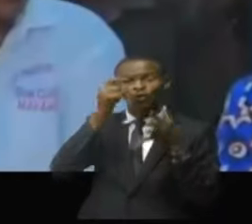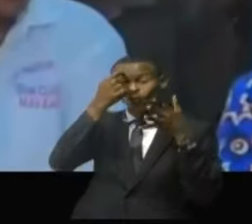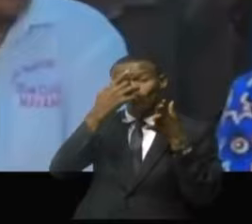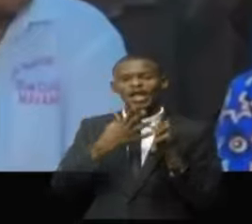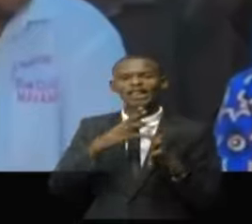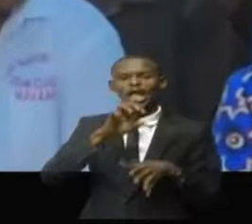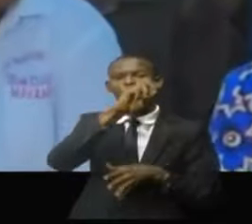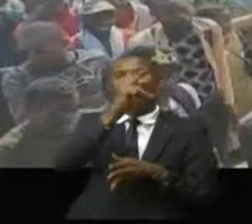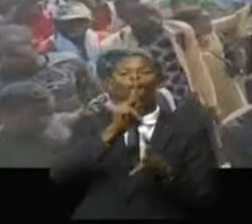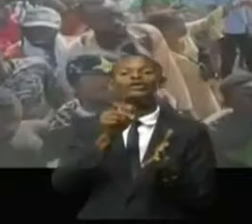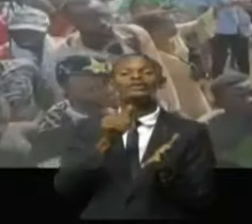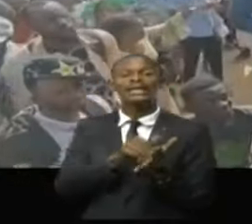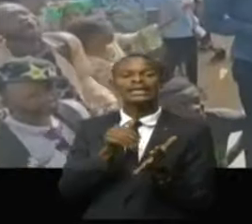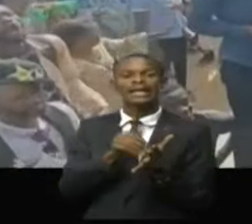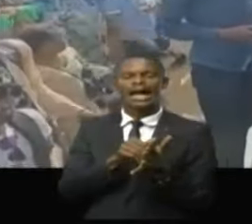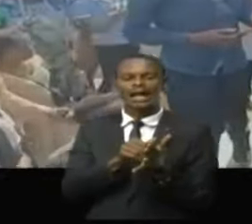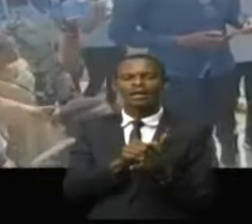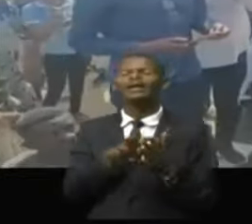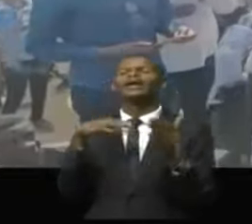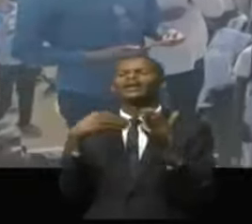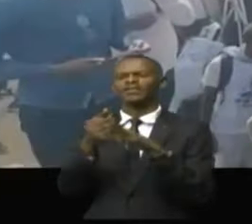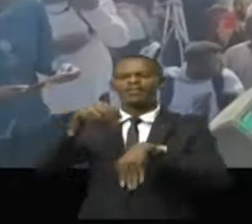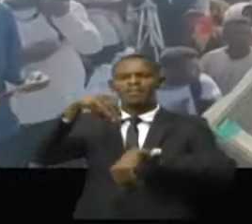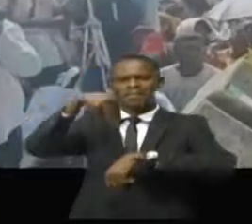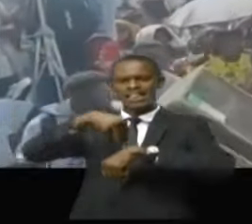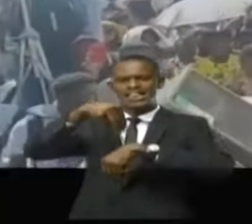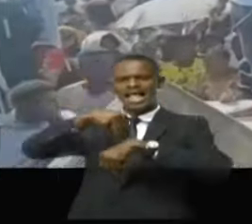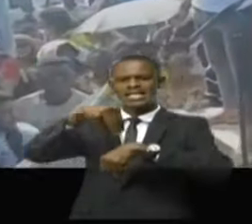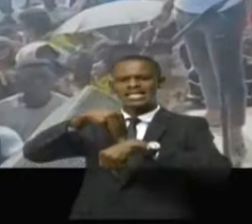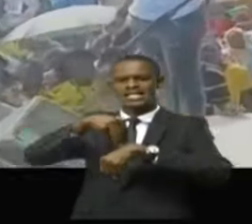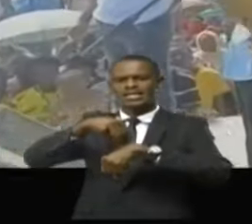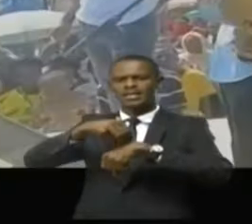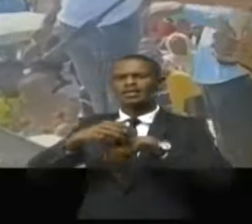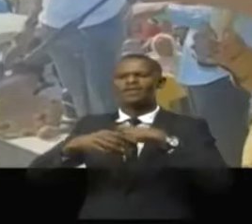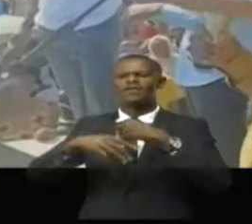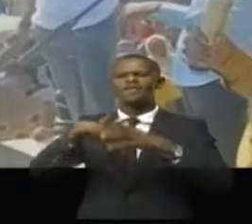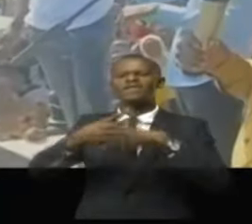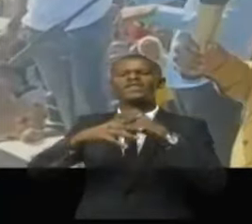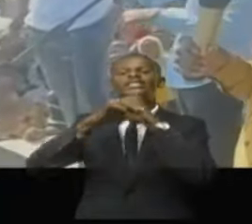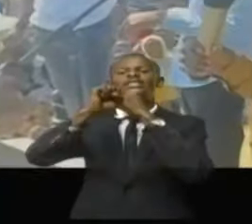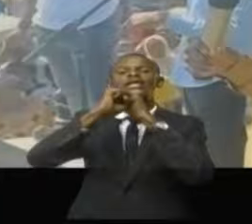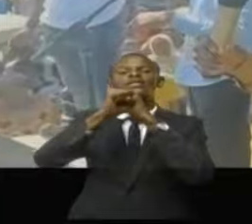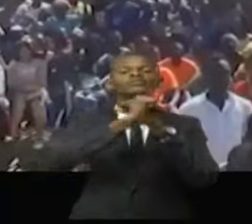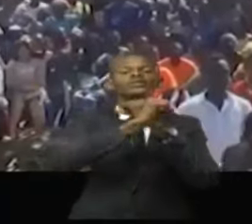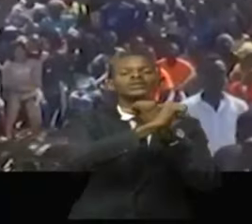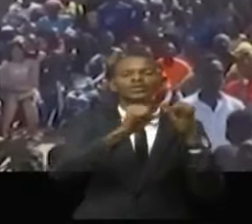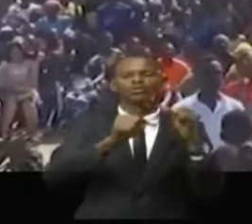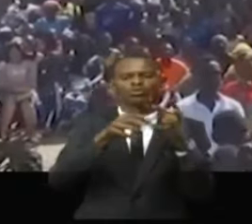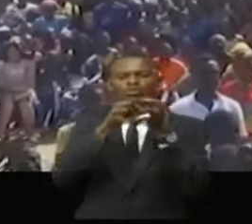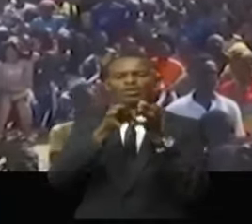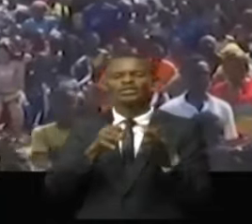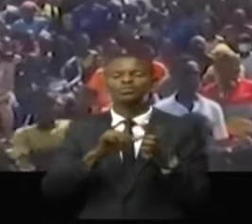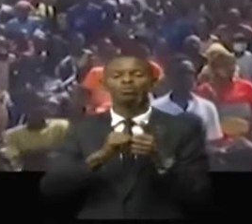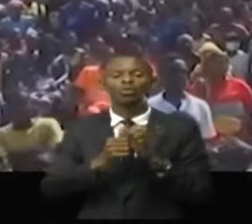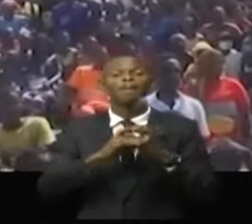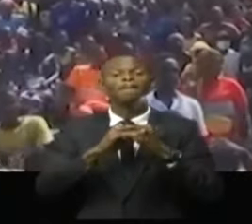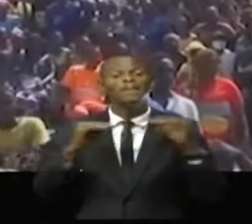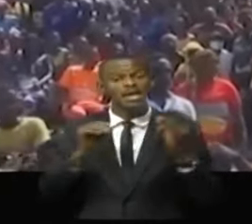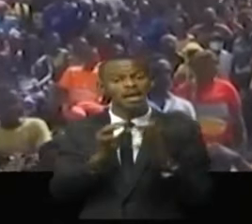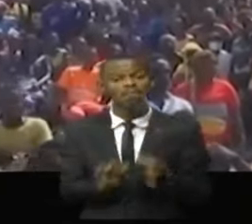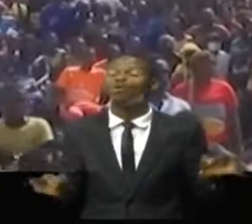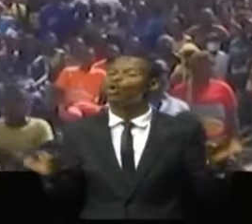Une interaction qui lui a permis de passer le message de paix et surtout de cohabitation pacifique entre les communautés